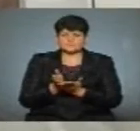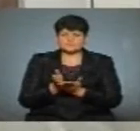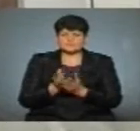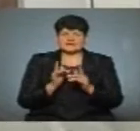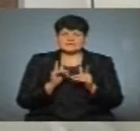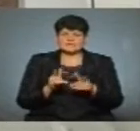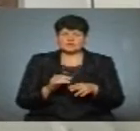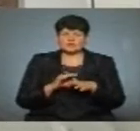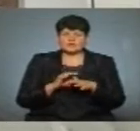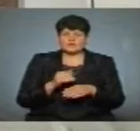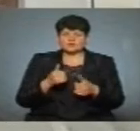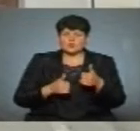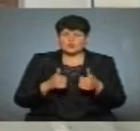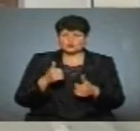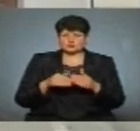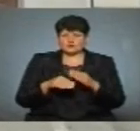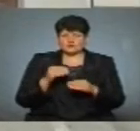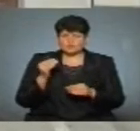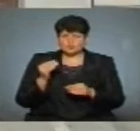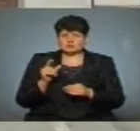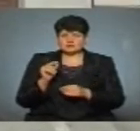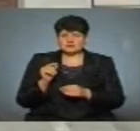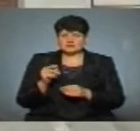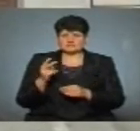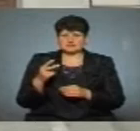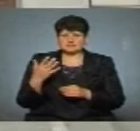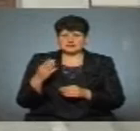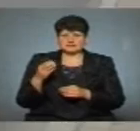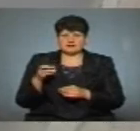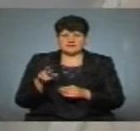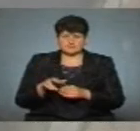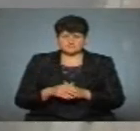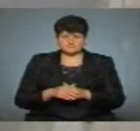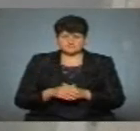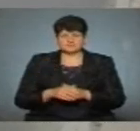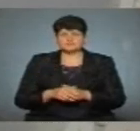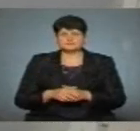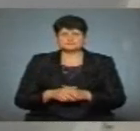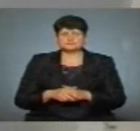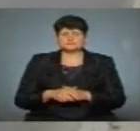згідно проведеного конкурсного відбору з понеділка, з 25 травня. Марія